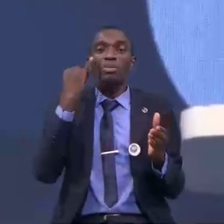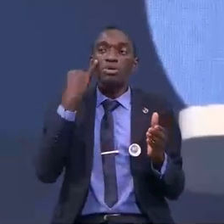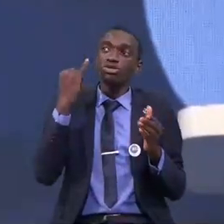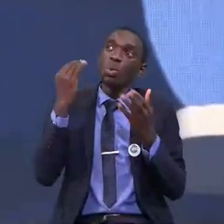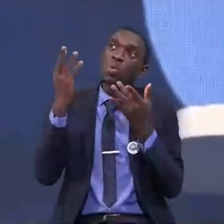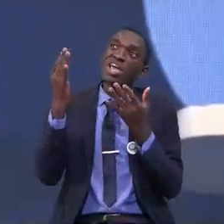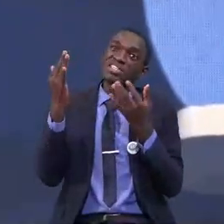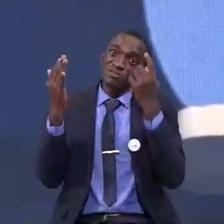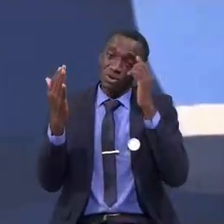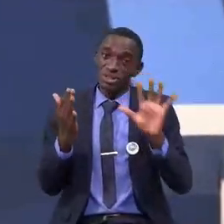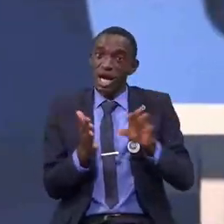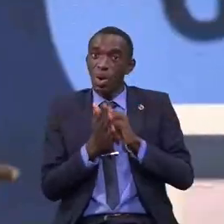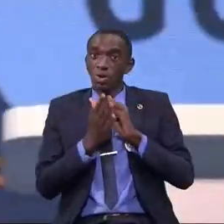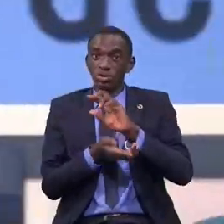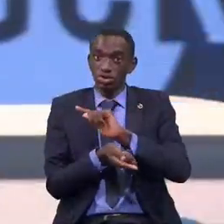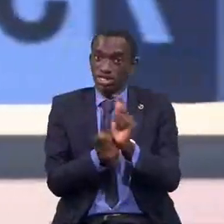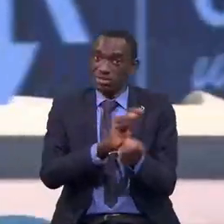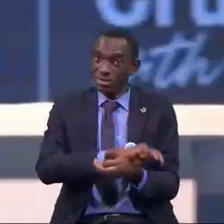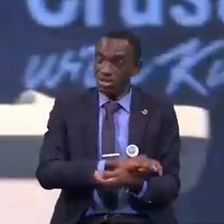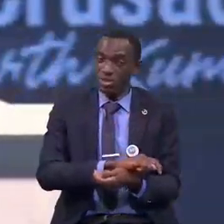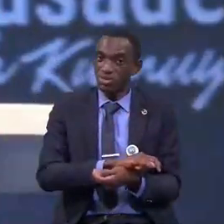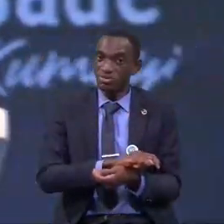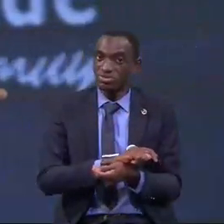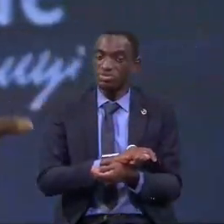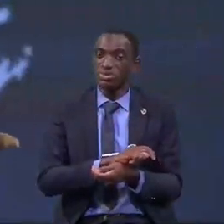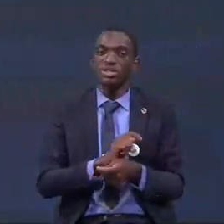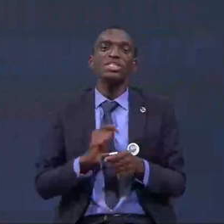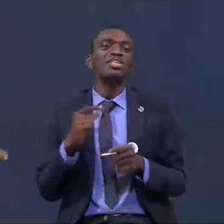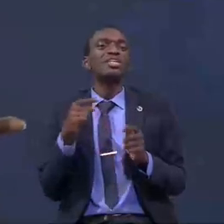Il y a des gens, vous savez, au lieu d'attendre leur propre transformation,